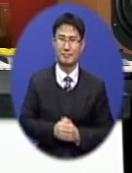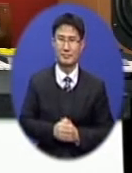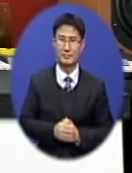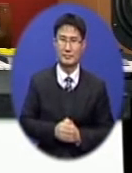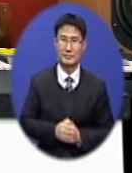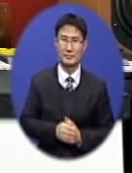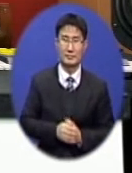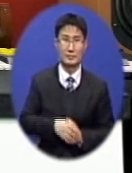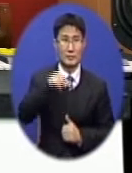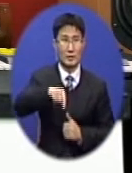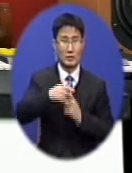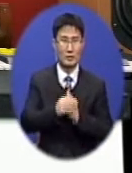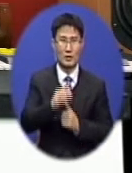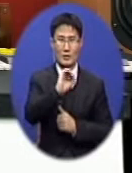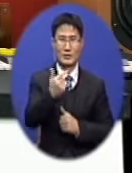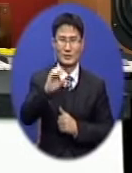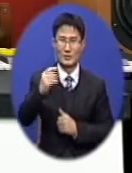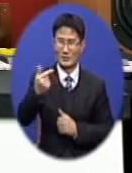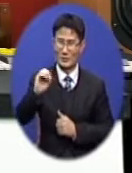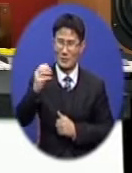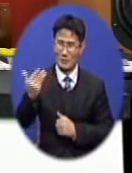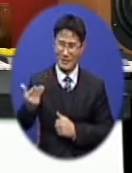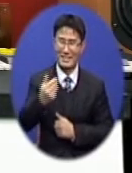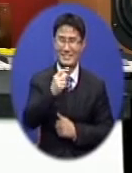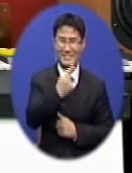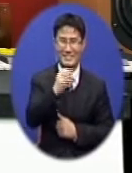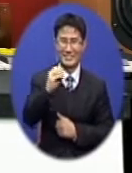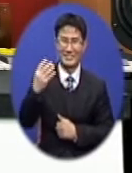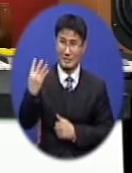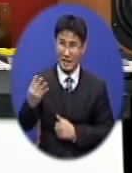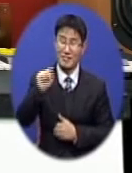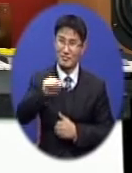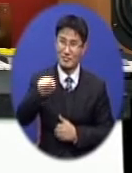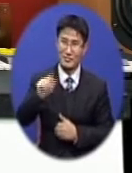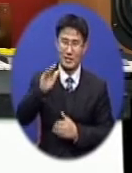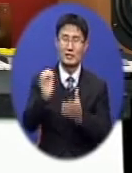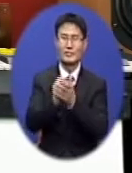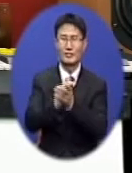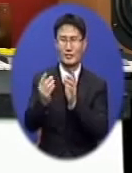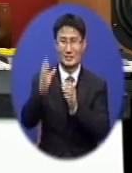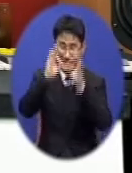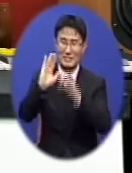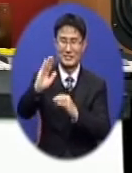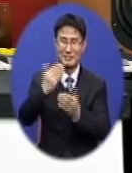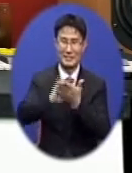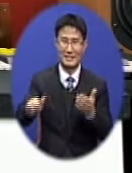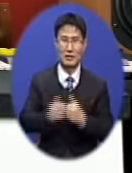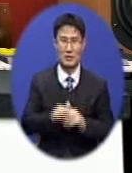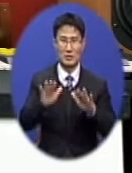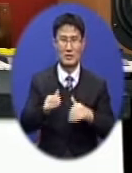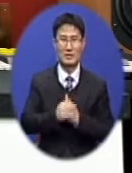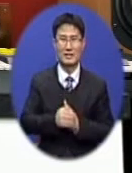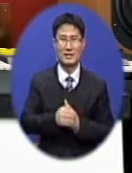여기 이쪽으로 누르셔도 돼요. ARS 060-60. 네, 1004번 누르시고 네. 예, 친구 찾으셔도 됩니다. 자, 오늘